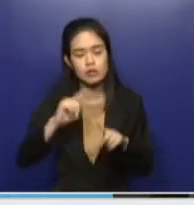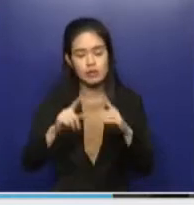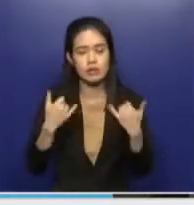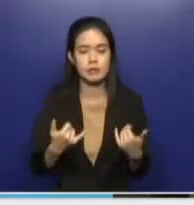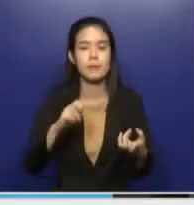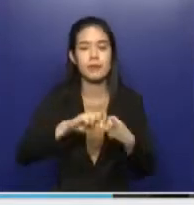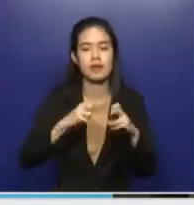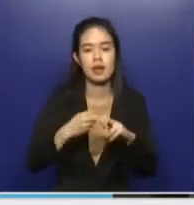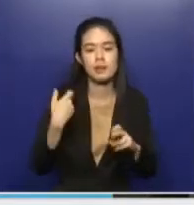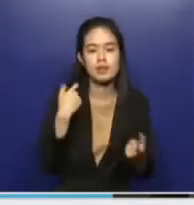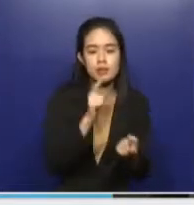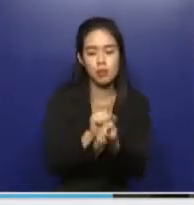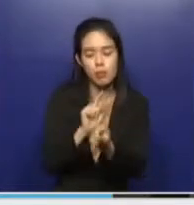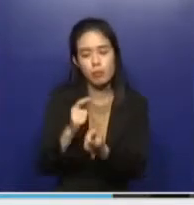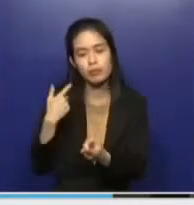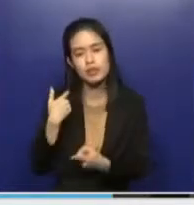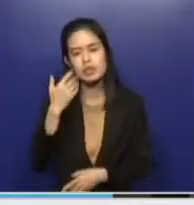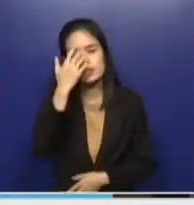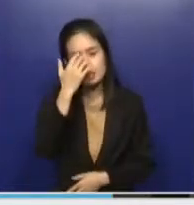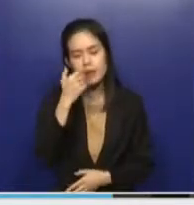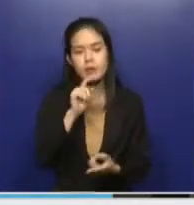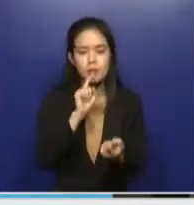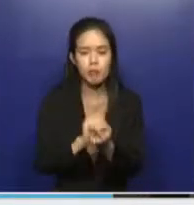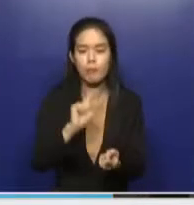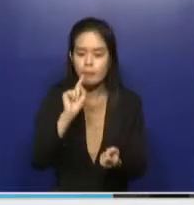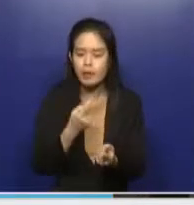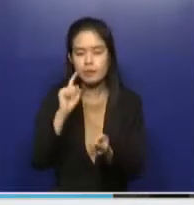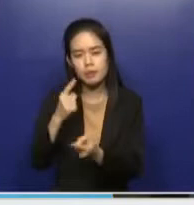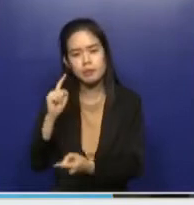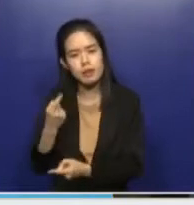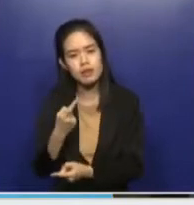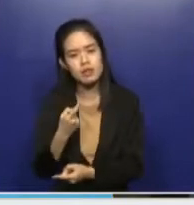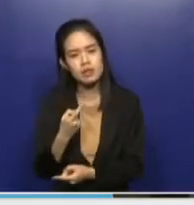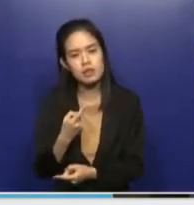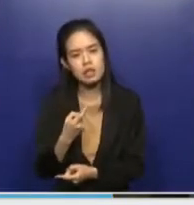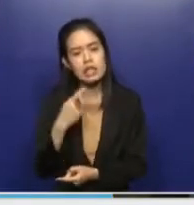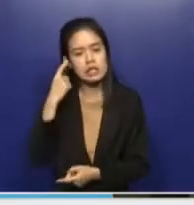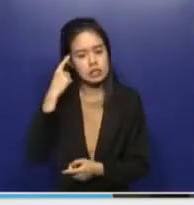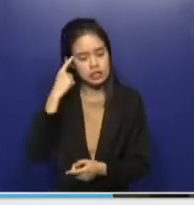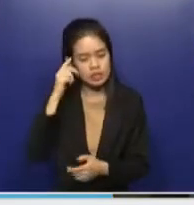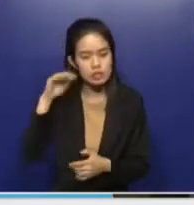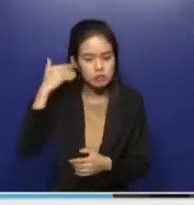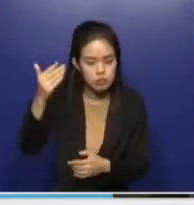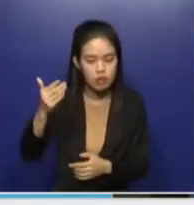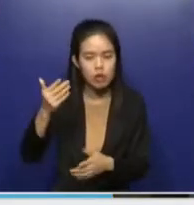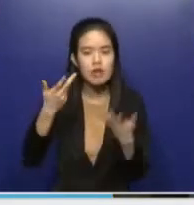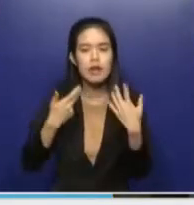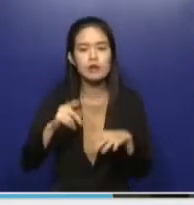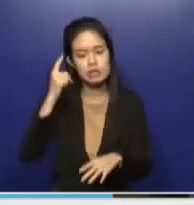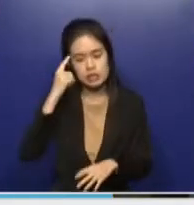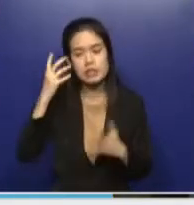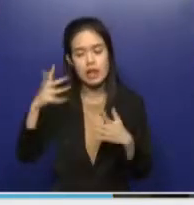เราก็จะได้ตั้งคำถามว่าทำไมจึงเกิดเหตุการณ์นั้นขึ้นทั้งที่เราคาดการว่าจะเกิดขึ้นแล้วนั่นคือคำถามที่หนึ่งครับท่านประธ